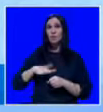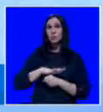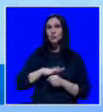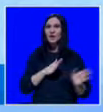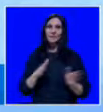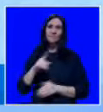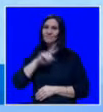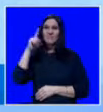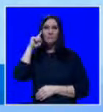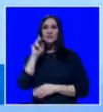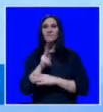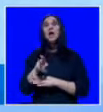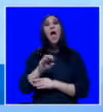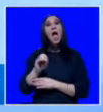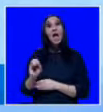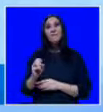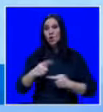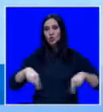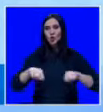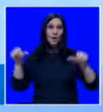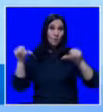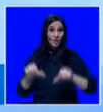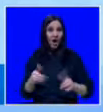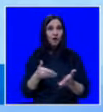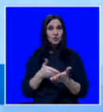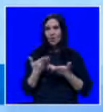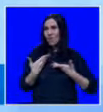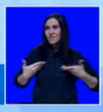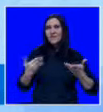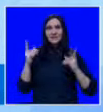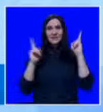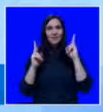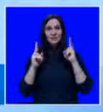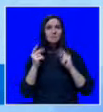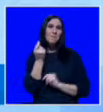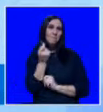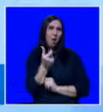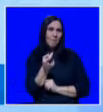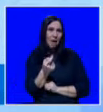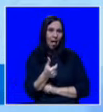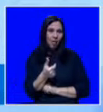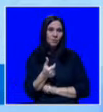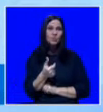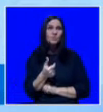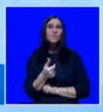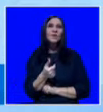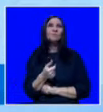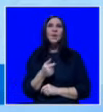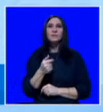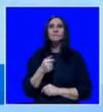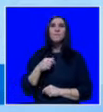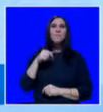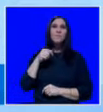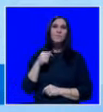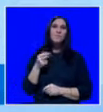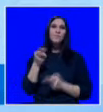основание? Не, не смятам. Влизането в еврозоната е провал, защото ние се съгласихме на по-малкото, на питомното,